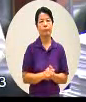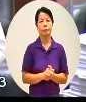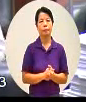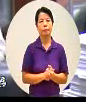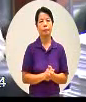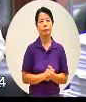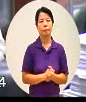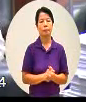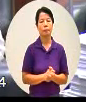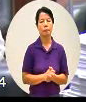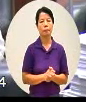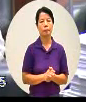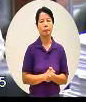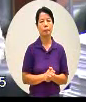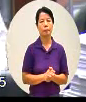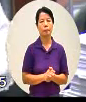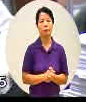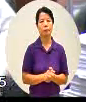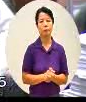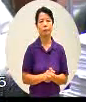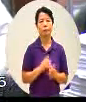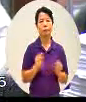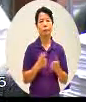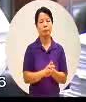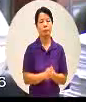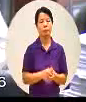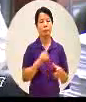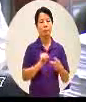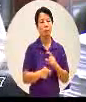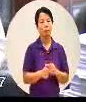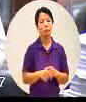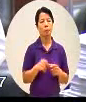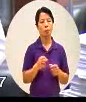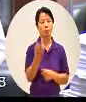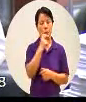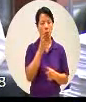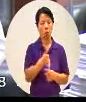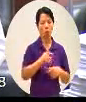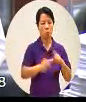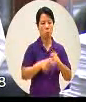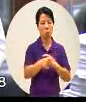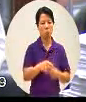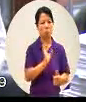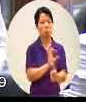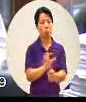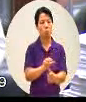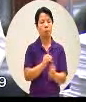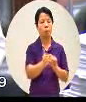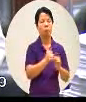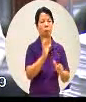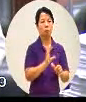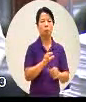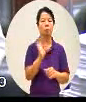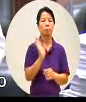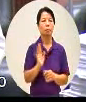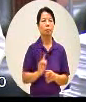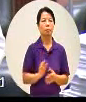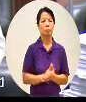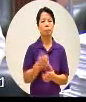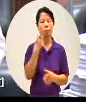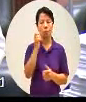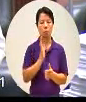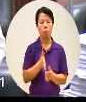安尼较对吧？不是叫顾问公司来吓惊老百姓呢？啊，顾问公司也是你们选的